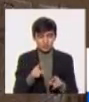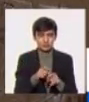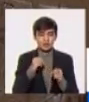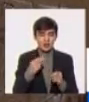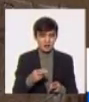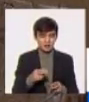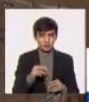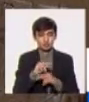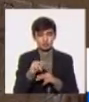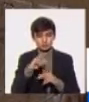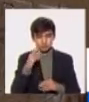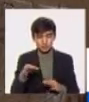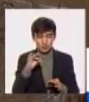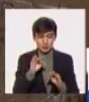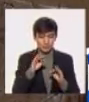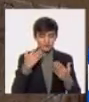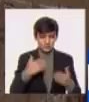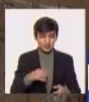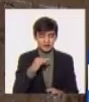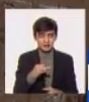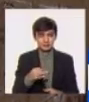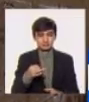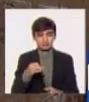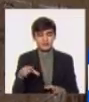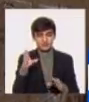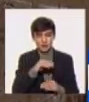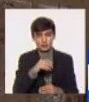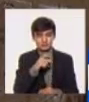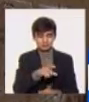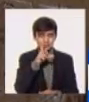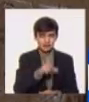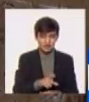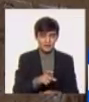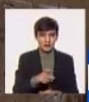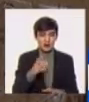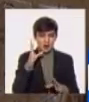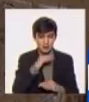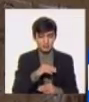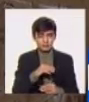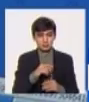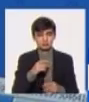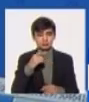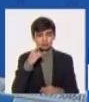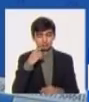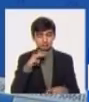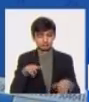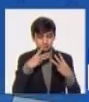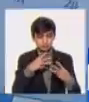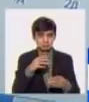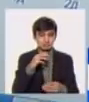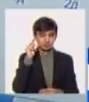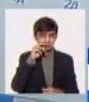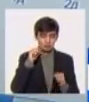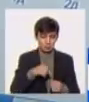проходить процесс обучения. Заодно убедились в том, что каждый ребенок действительно может выйти на связь. Пока школьники